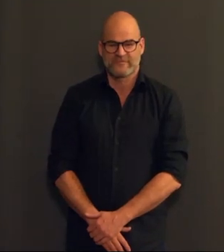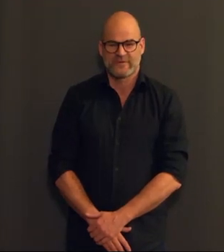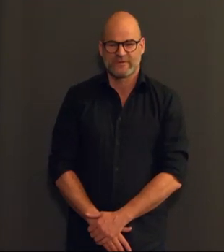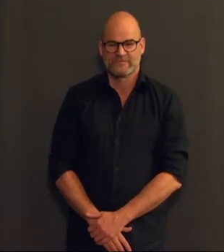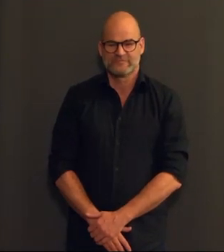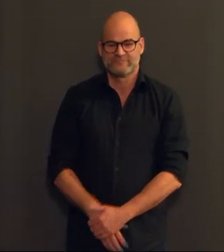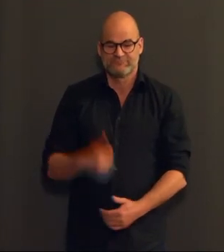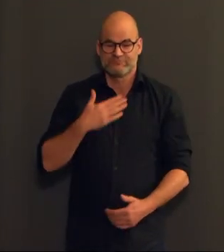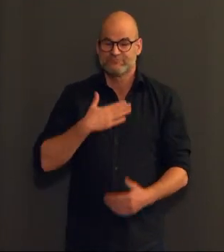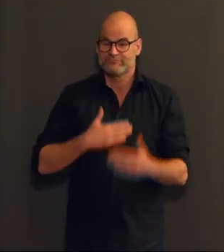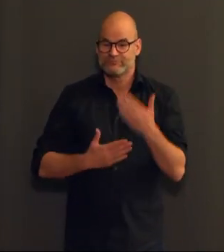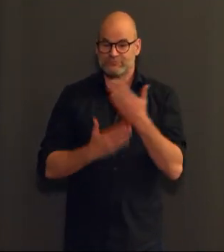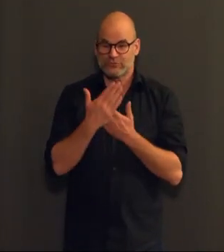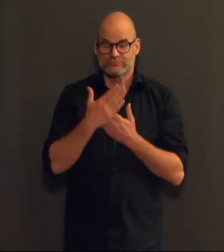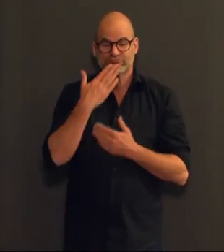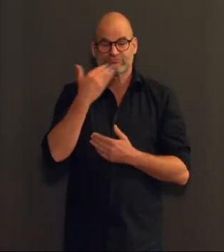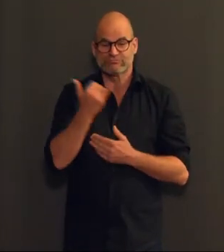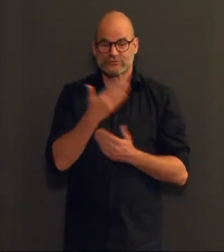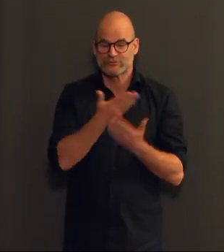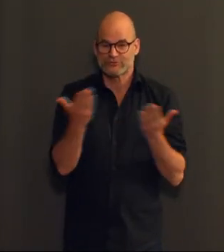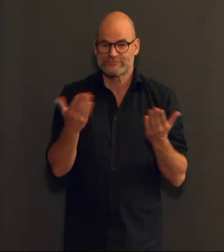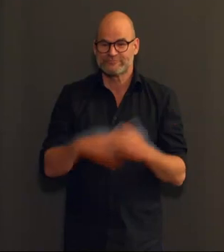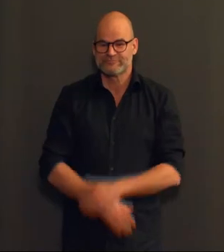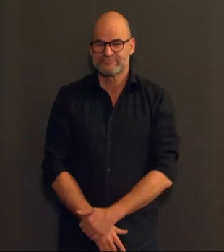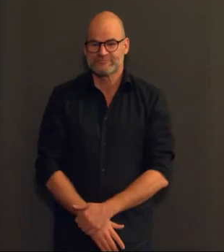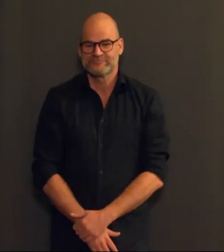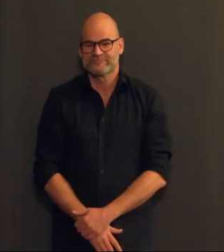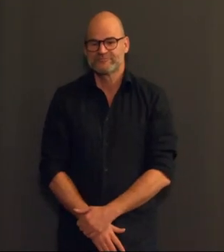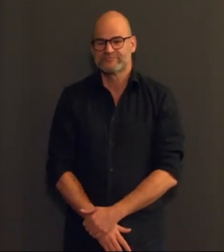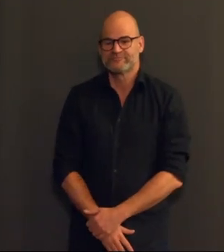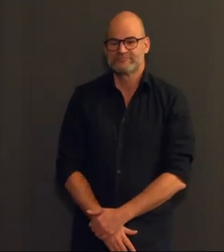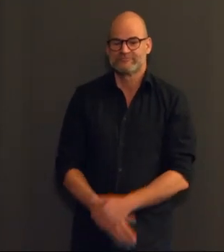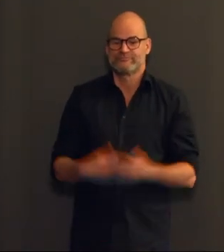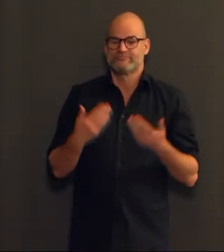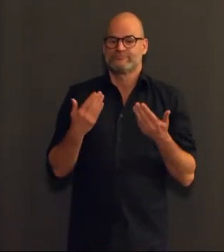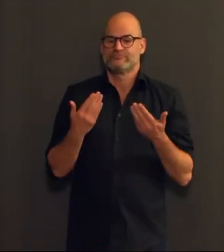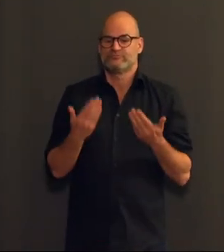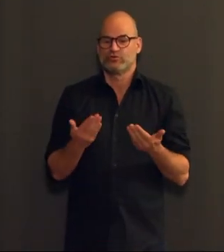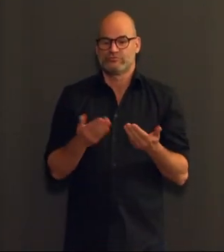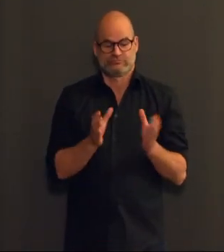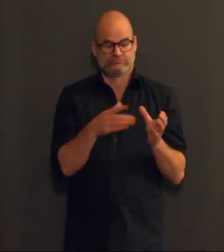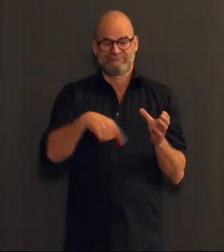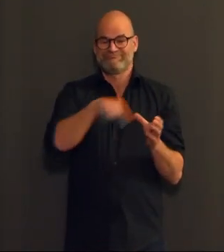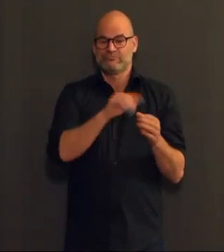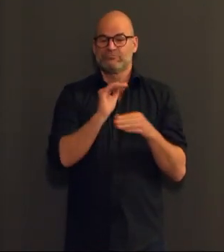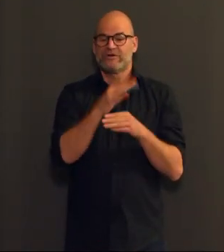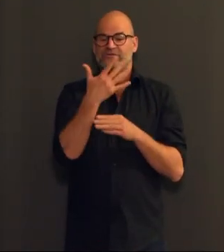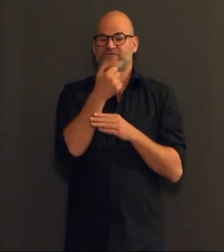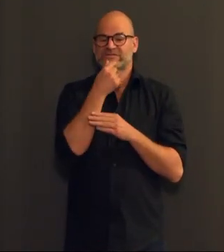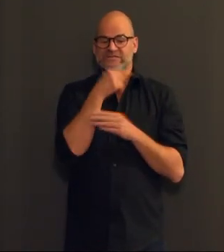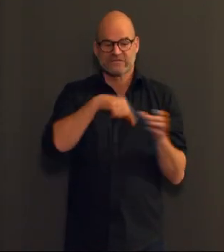Goedemorgen, bonjour. Momenteel worden de 65-plussers en de mensen met onderliggende aandoeningen volop gevaccineerd.